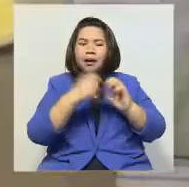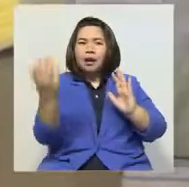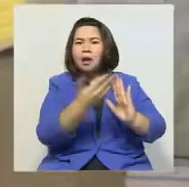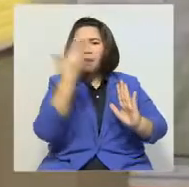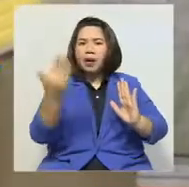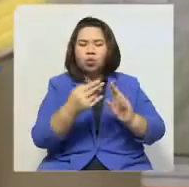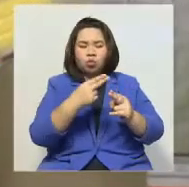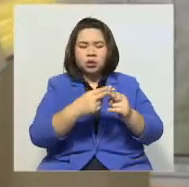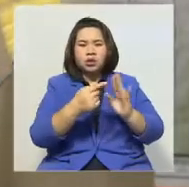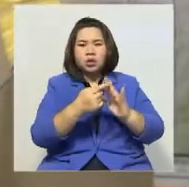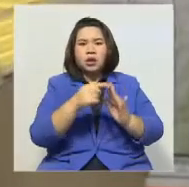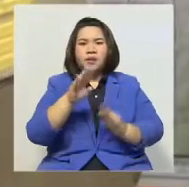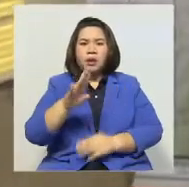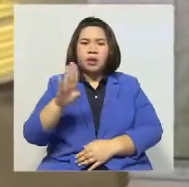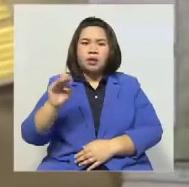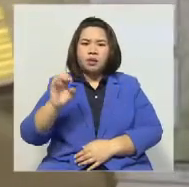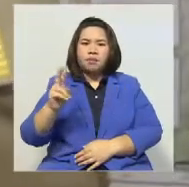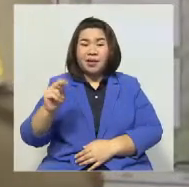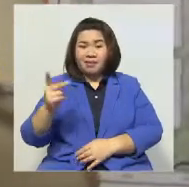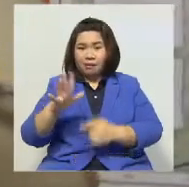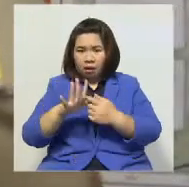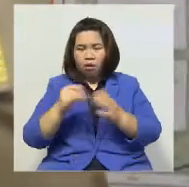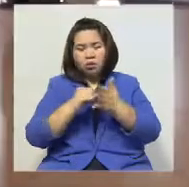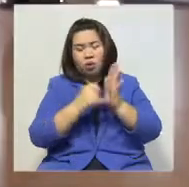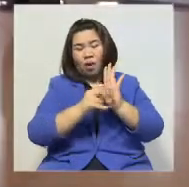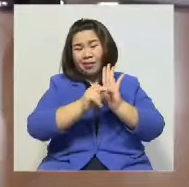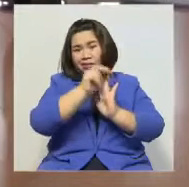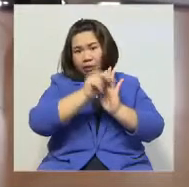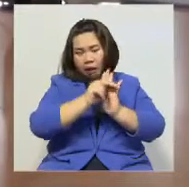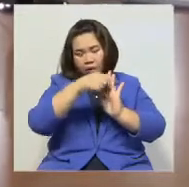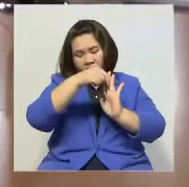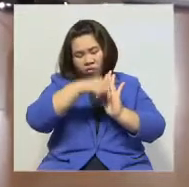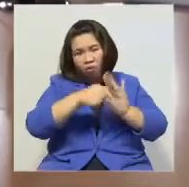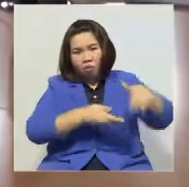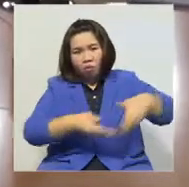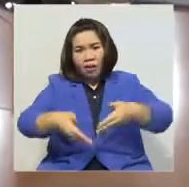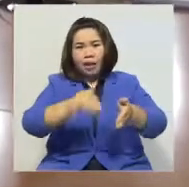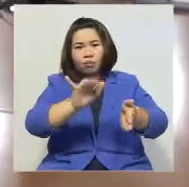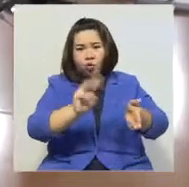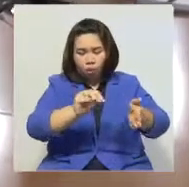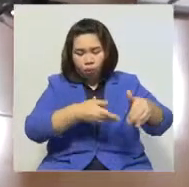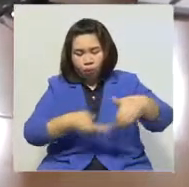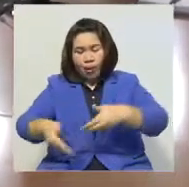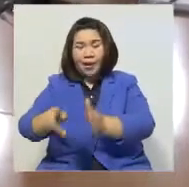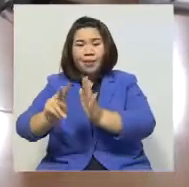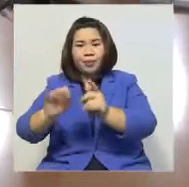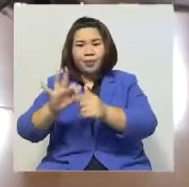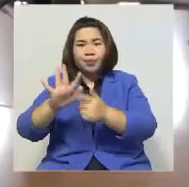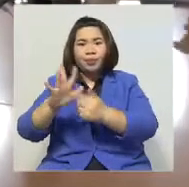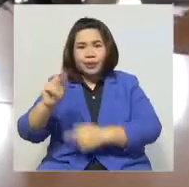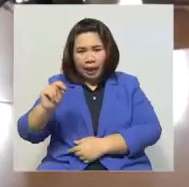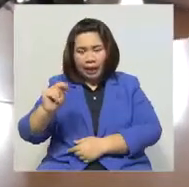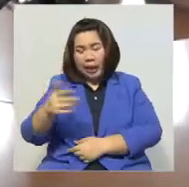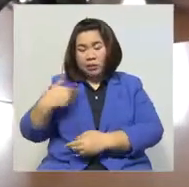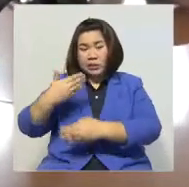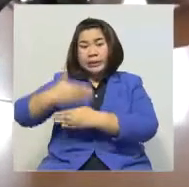คาโดยเฉพาะในจังหวัดน่านนะครับที่มีแนวโน้มน้ำจะลงมาในลุ่มน้ำยมและลุ่มน้ำน่านซึ่งในส่วนของลุ่มน้ำน่านนะครับที่เขื่อนสิริกิ